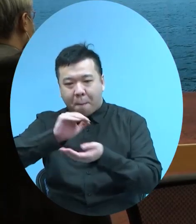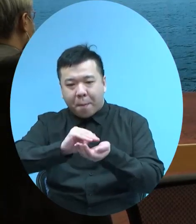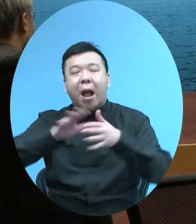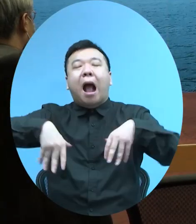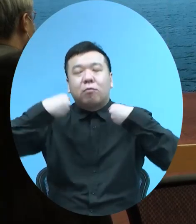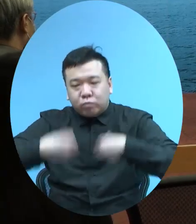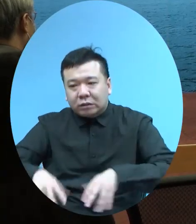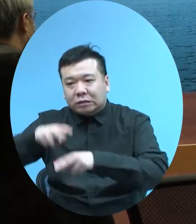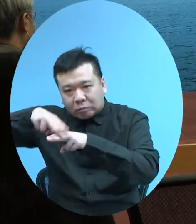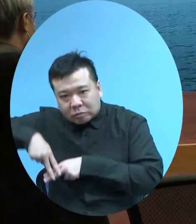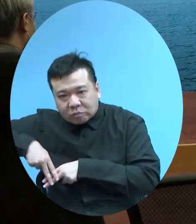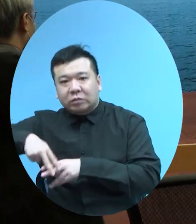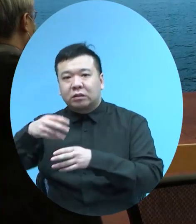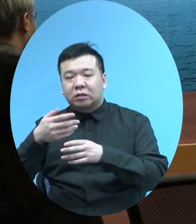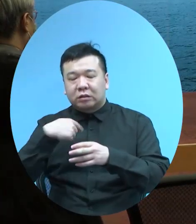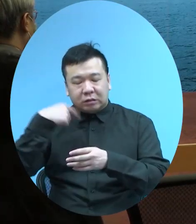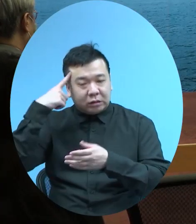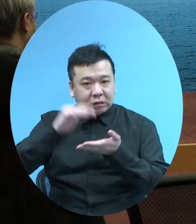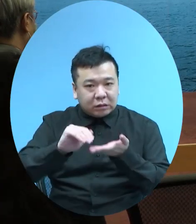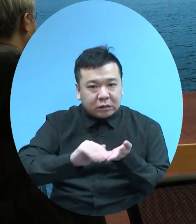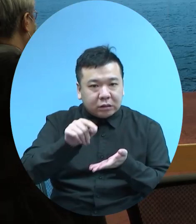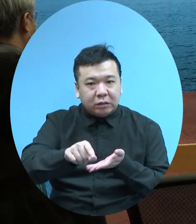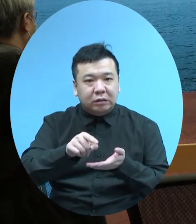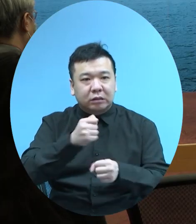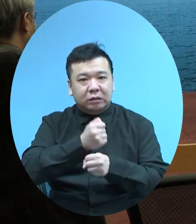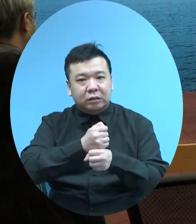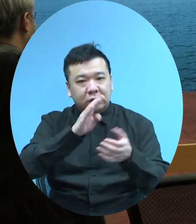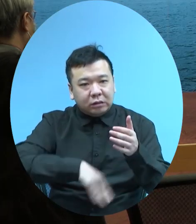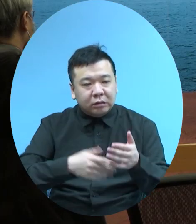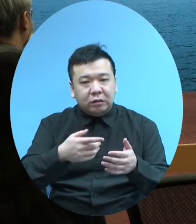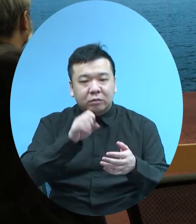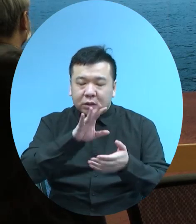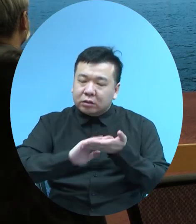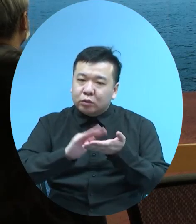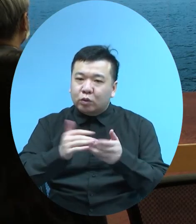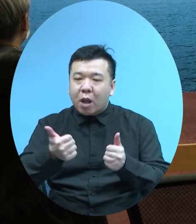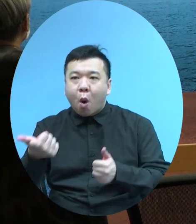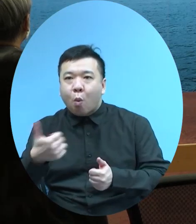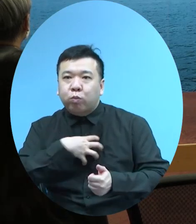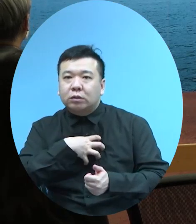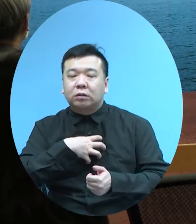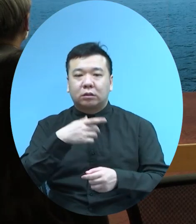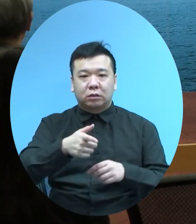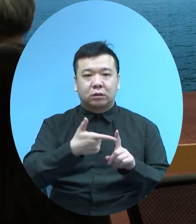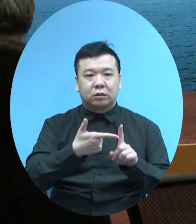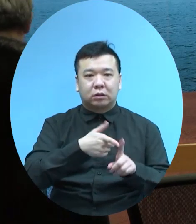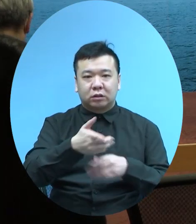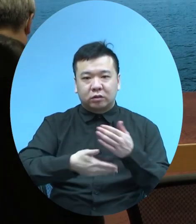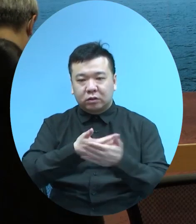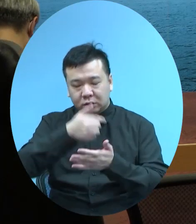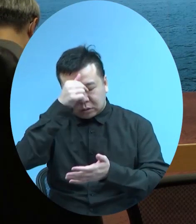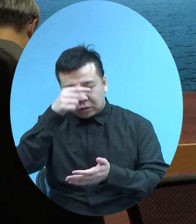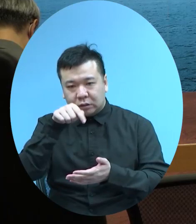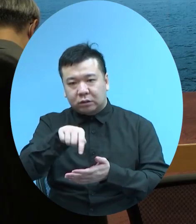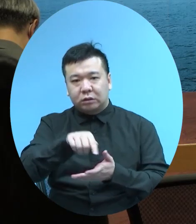之後，先再去可能了解翻呢啲罷工或者缺勤嘅情況啊？另外第二個問題就係關於復檢嘅，想問一啲數